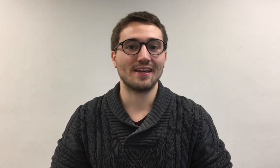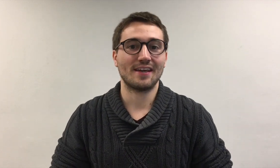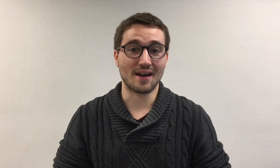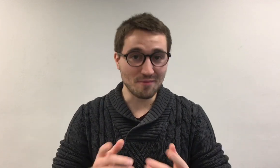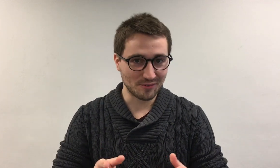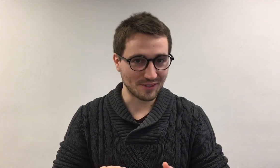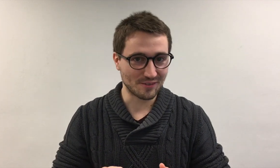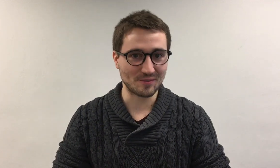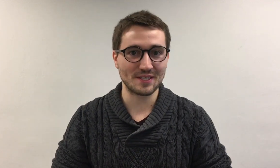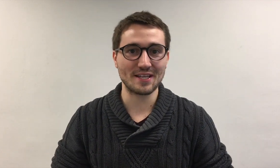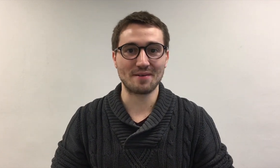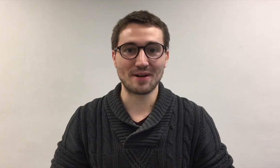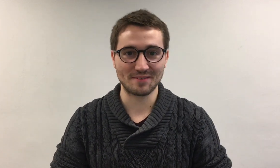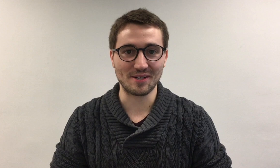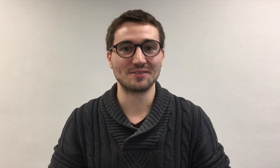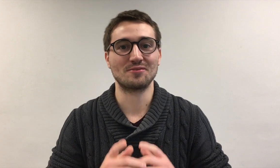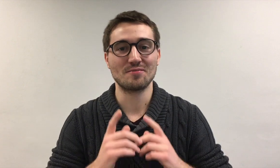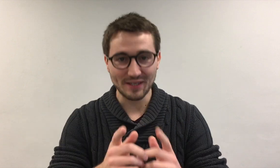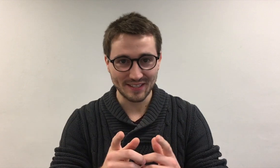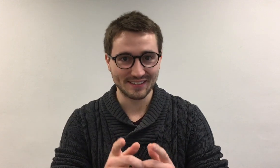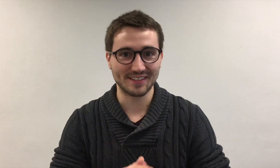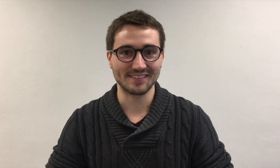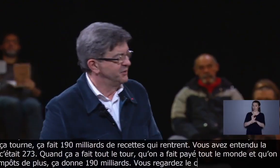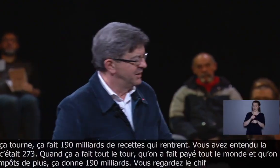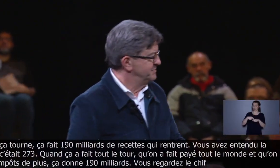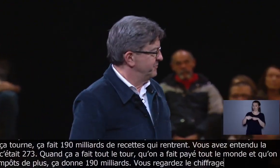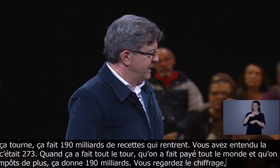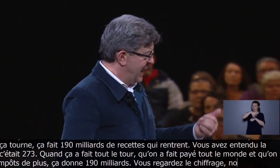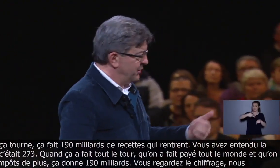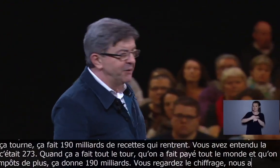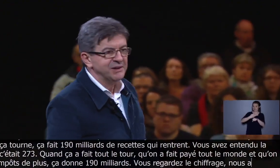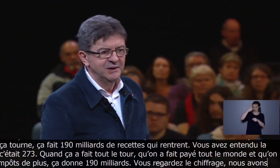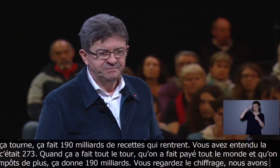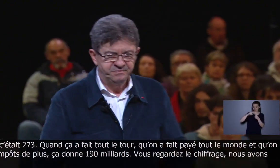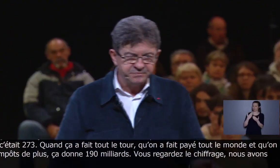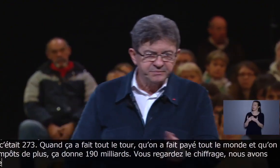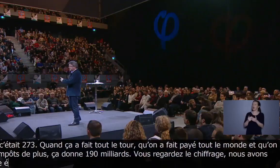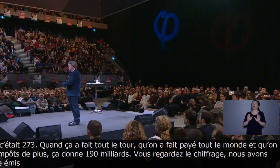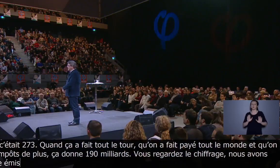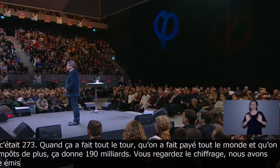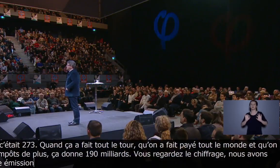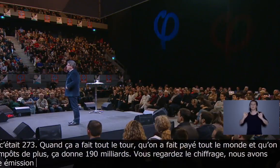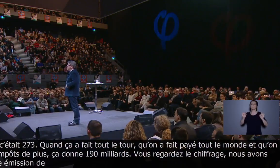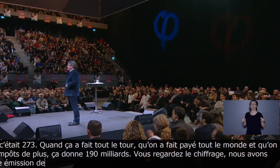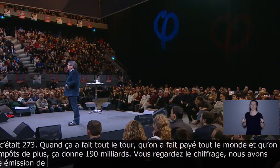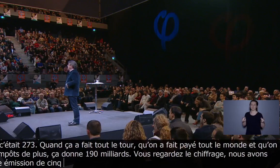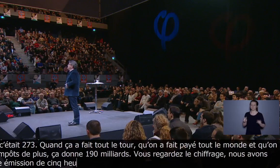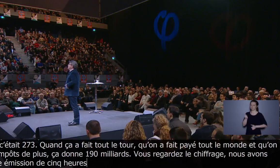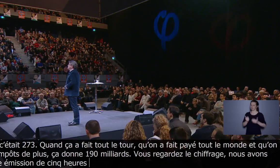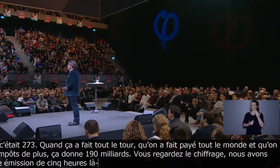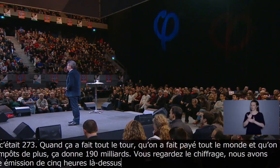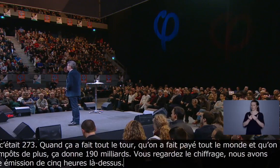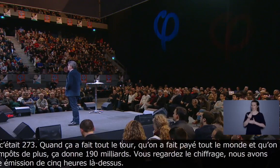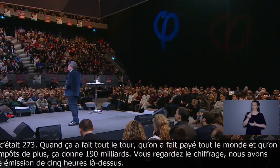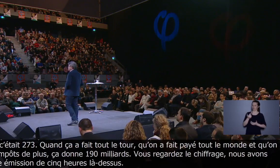Brest et à un moment donné dans son meeting, il a parlé de moi. Je vous passe l'extrait. Tiens, alors hier matin, il y a un des miens, il invite